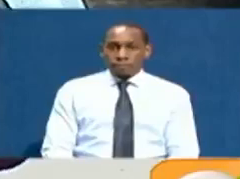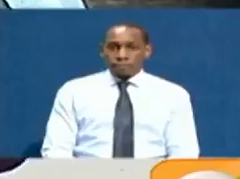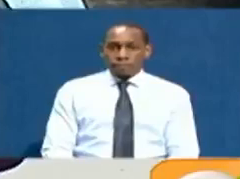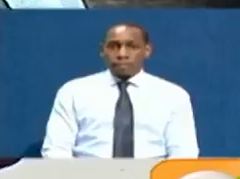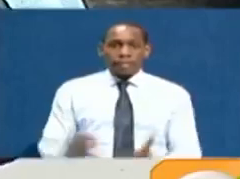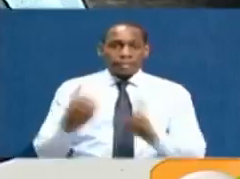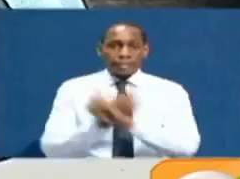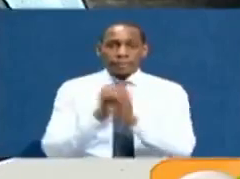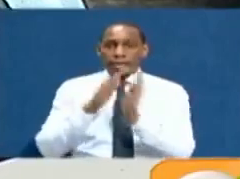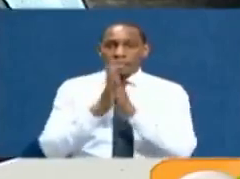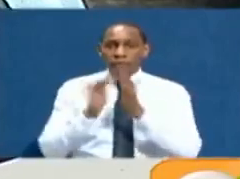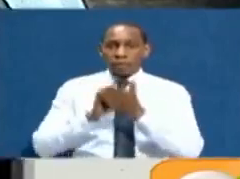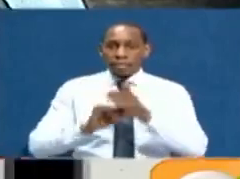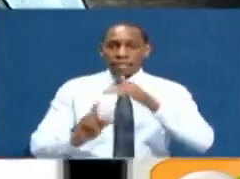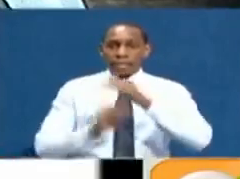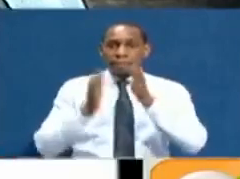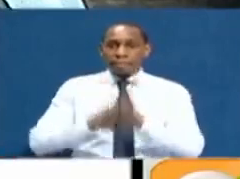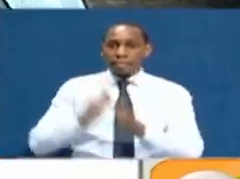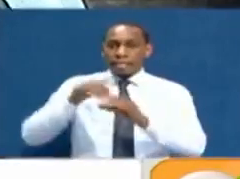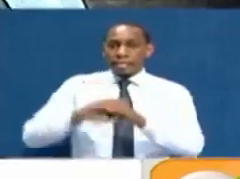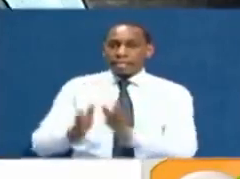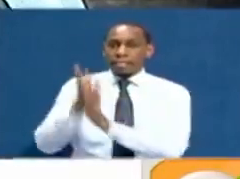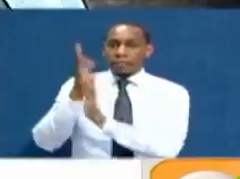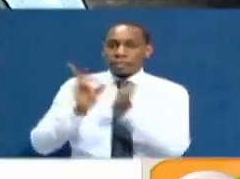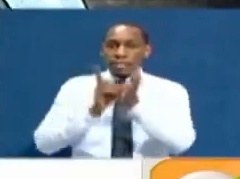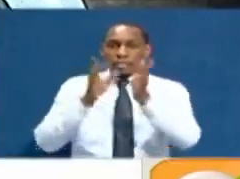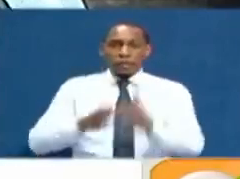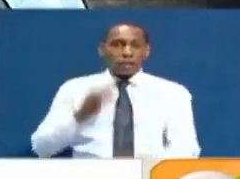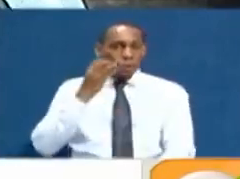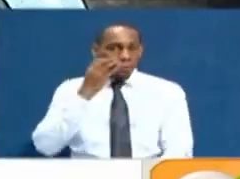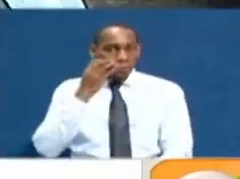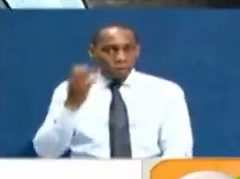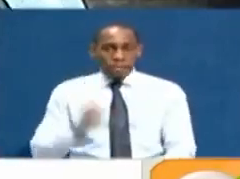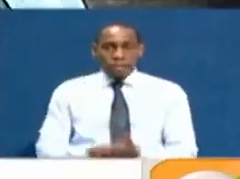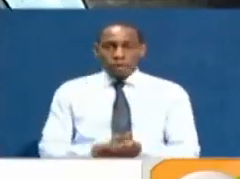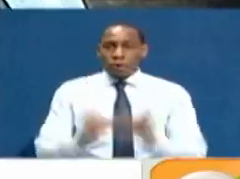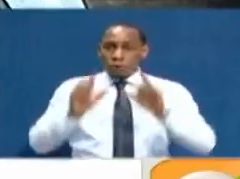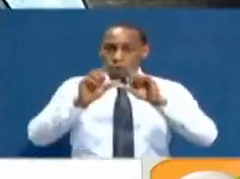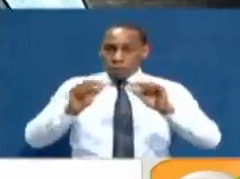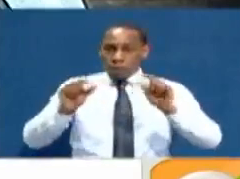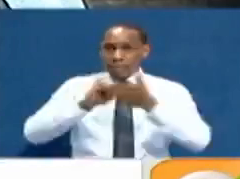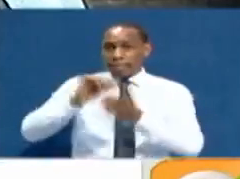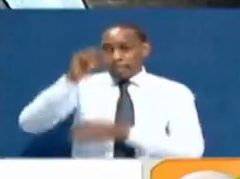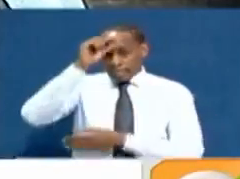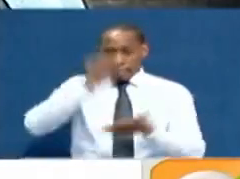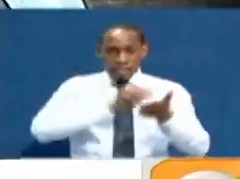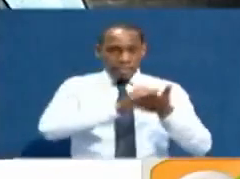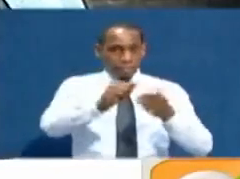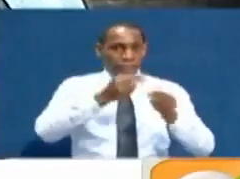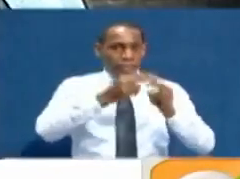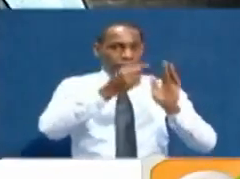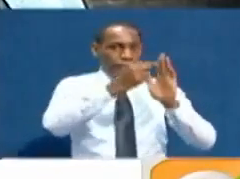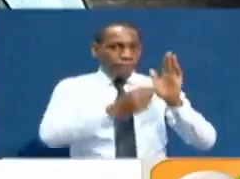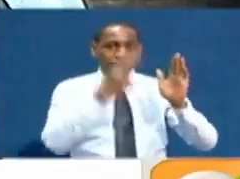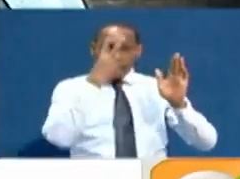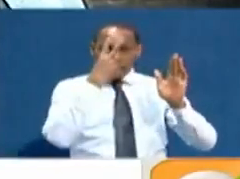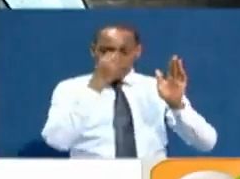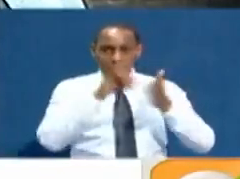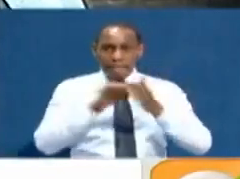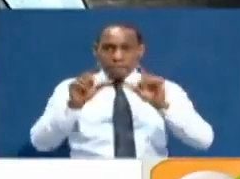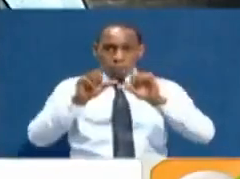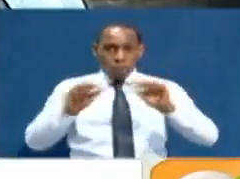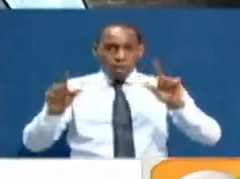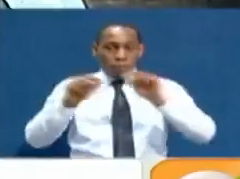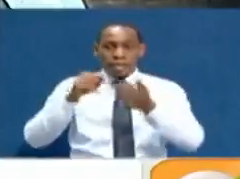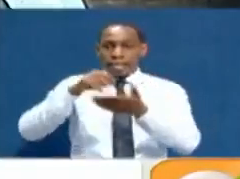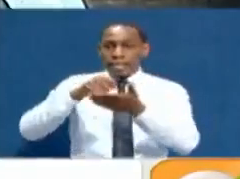Sisi mtalaki anatufahamisha kwamba waziri wa usalama wa ndani Daktari Fred Matiangi amedokeza kuwa serikali itachapisha majina ya washukiwa